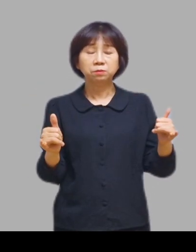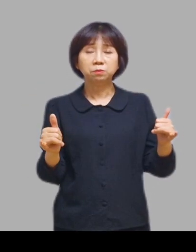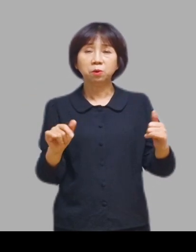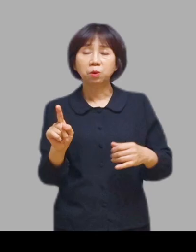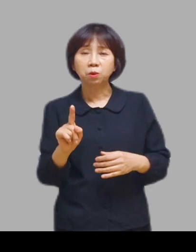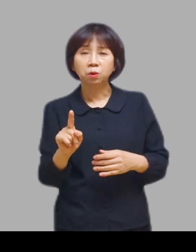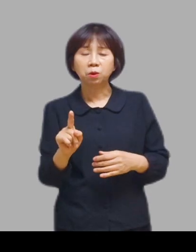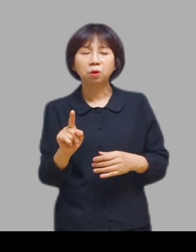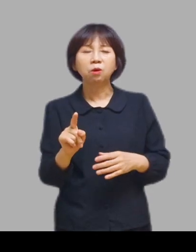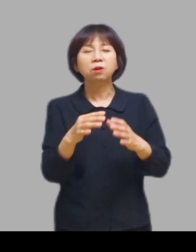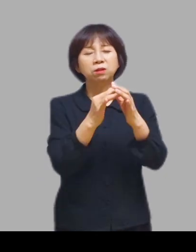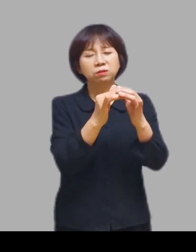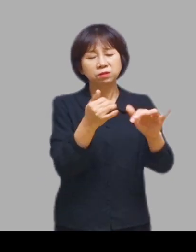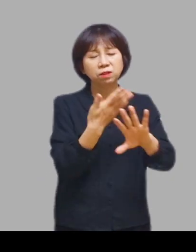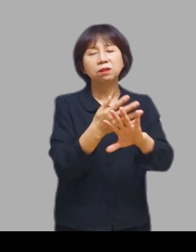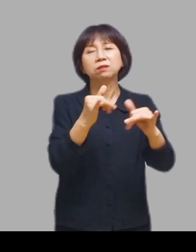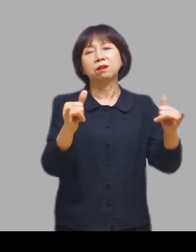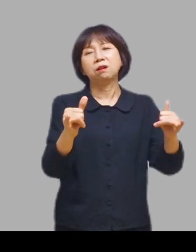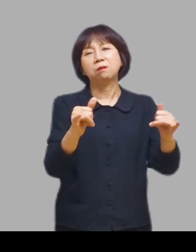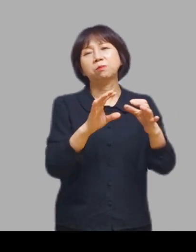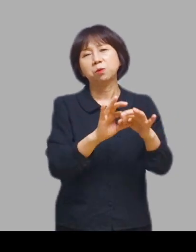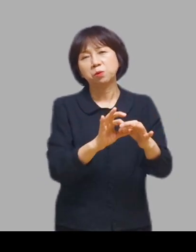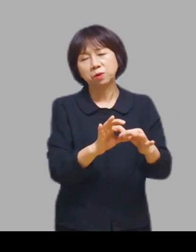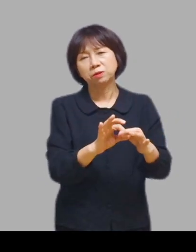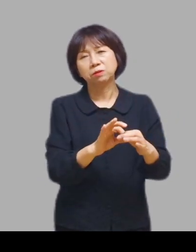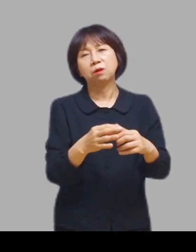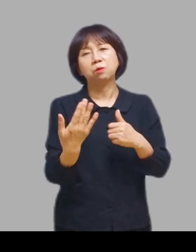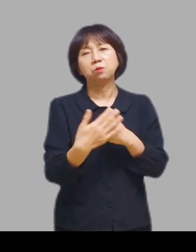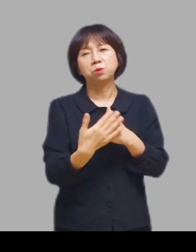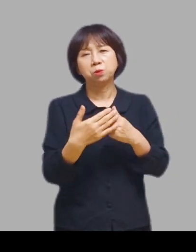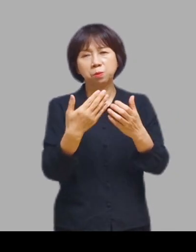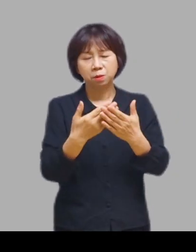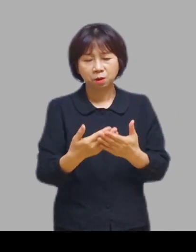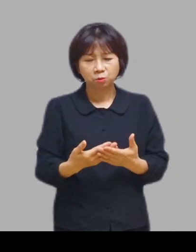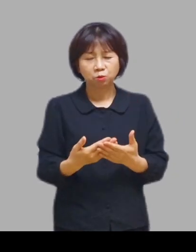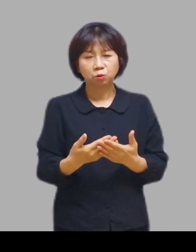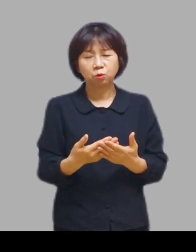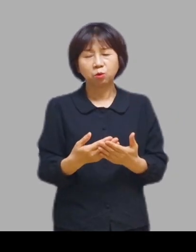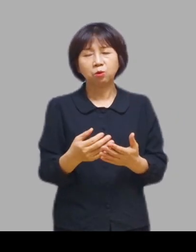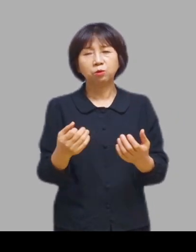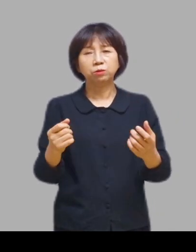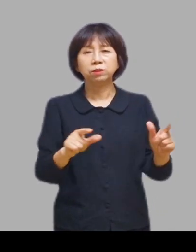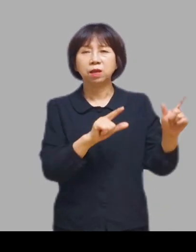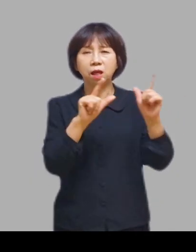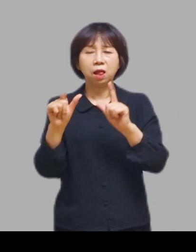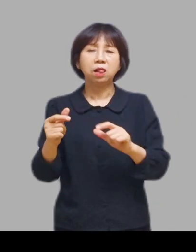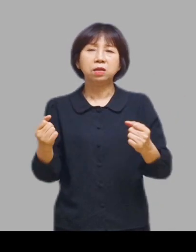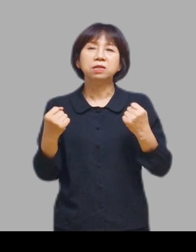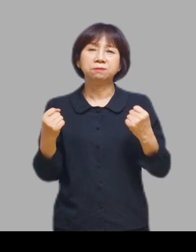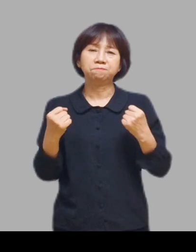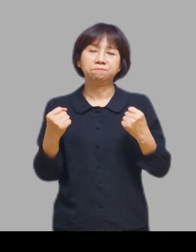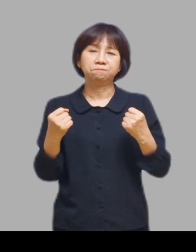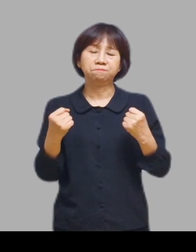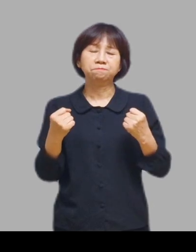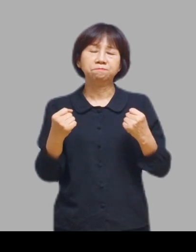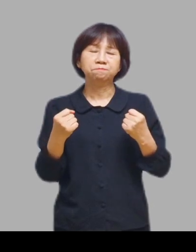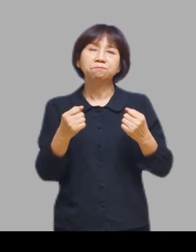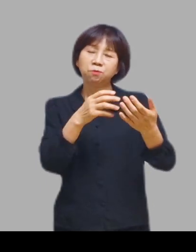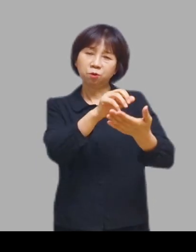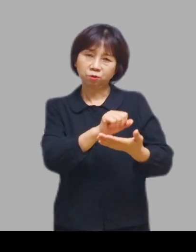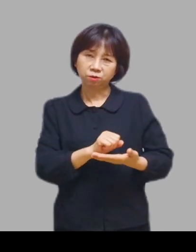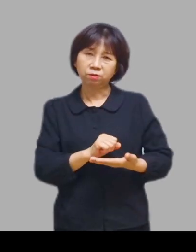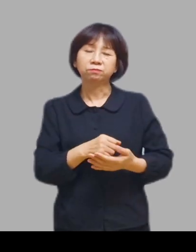사람을 통해 위로받고 사람을 통해 다시 살아갈 힘을 얻습니다. 그런데 성도 여러분, 우리 주변을